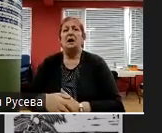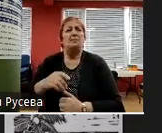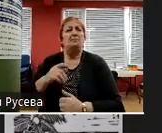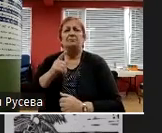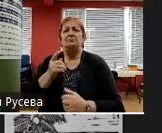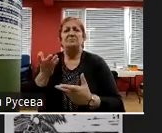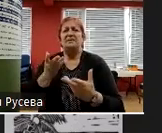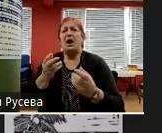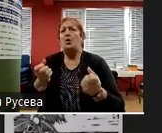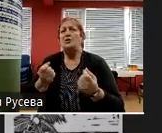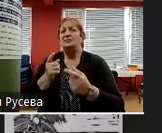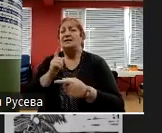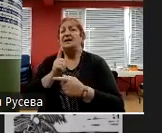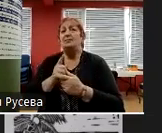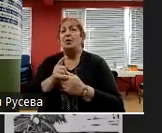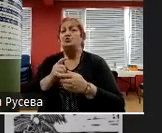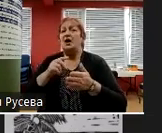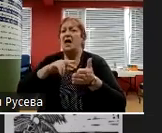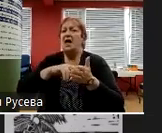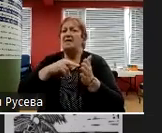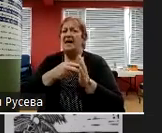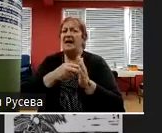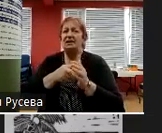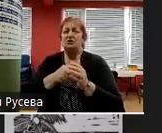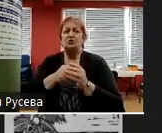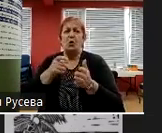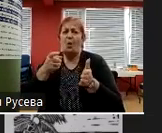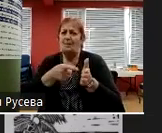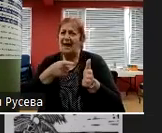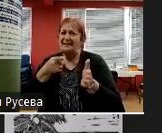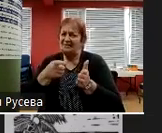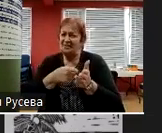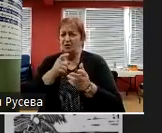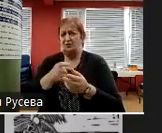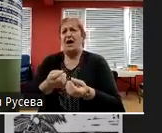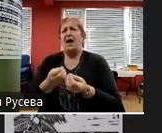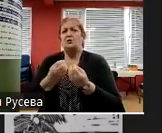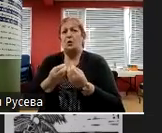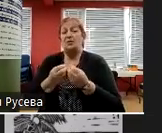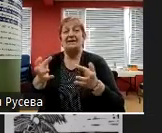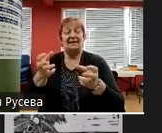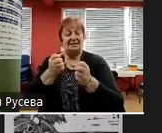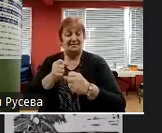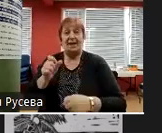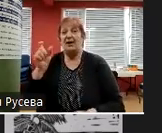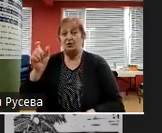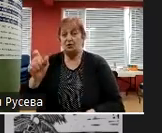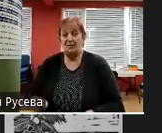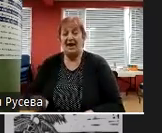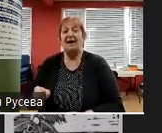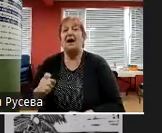Някои събития може да са техническо предизвикателство, затова е добре да се наеме човек, който